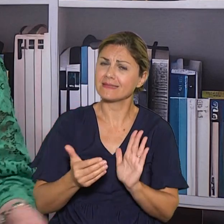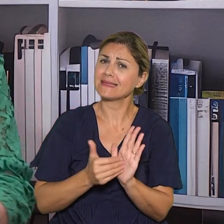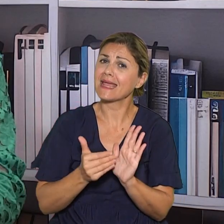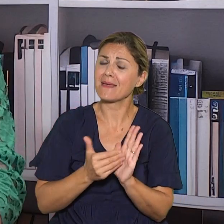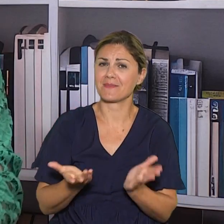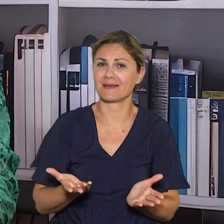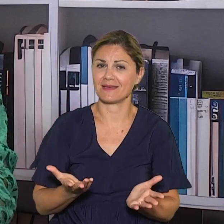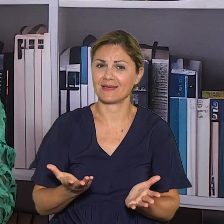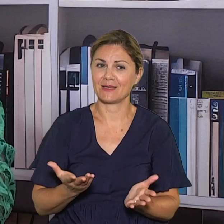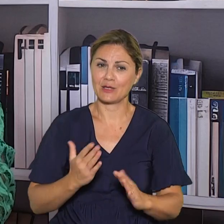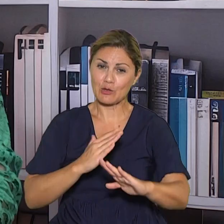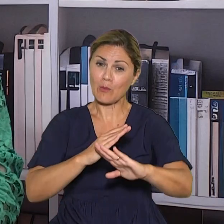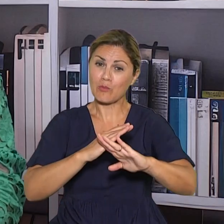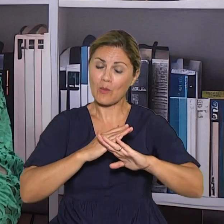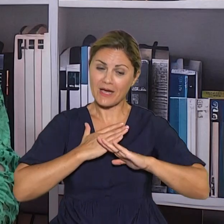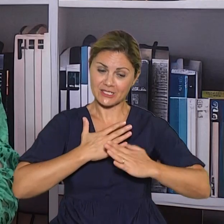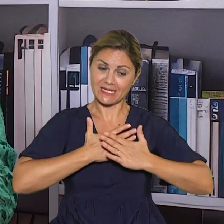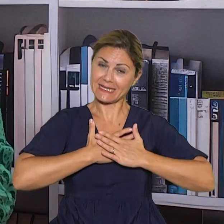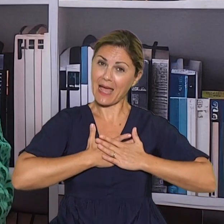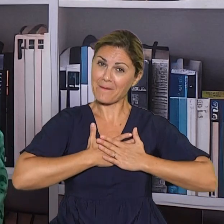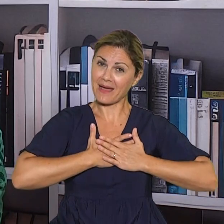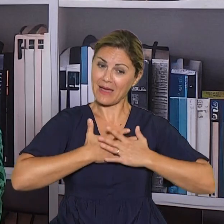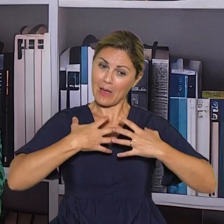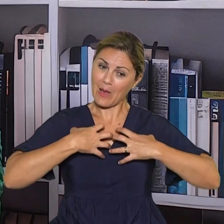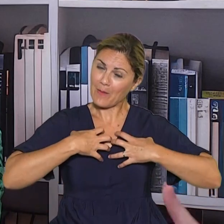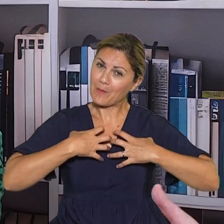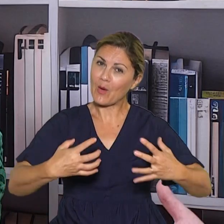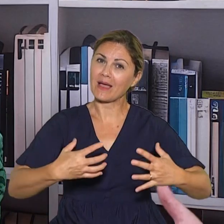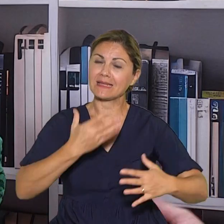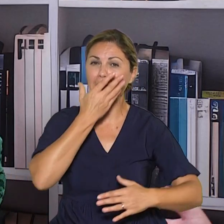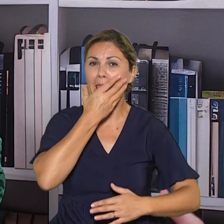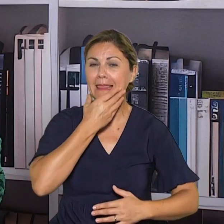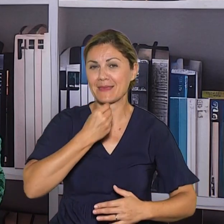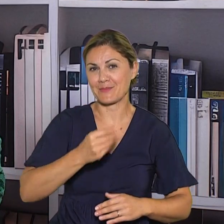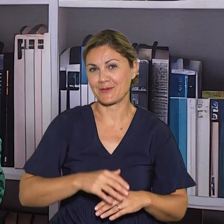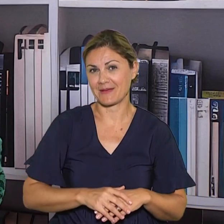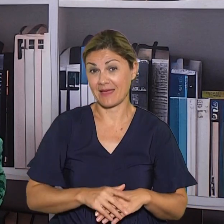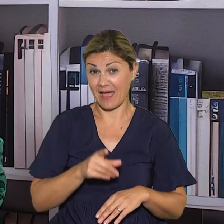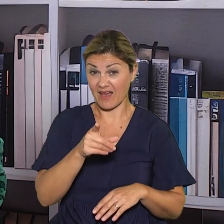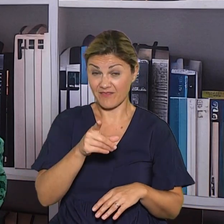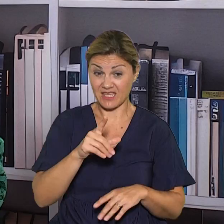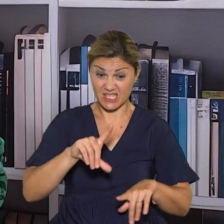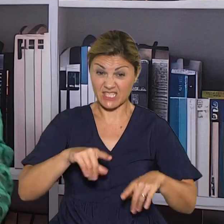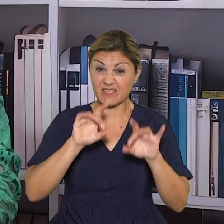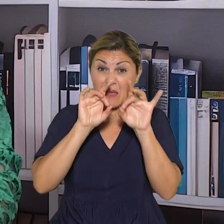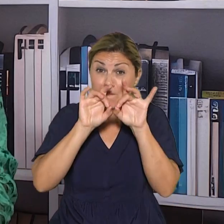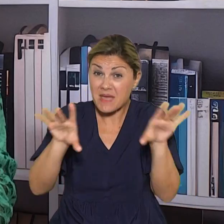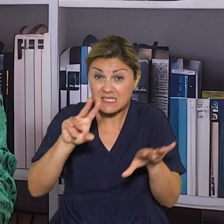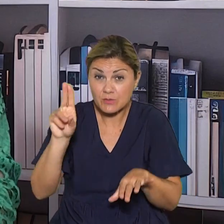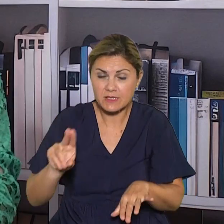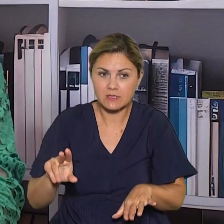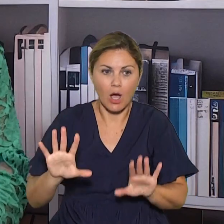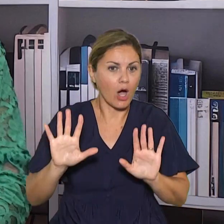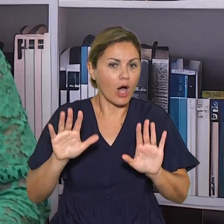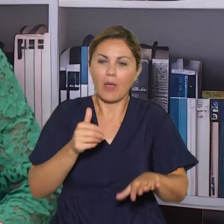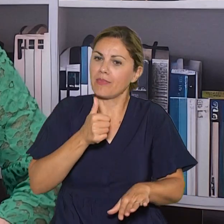različitih umjetnosti, ali umjetnost može samo da oplemeni. Biste li vi mogli zamisliti život bez umjetnosti? A ne bi.